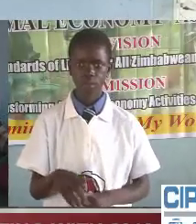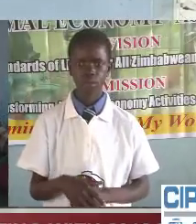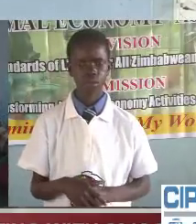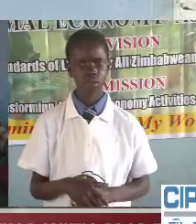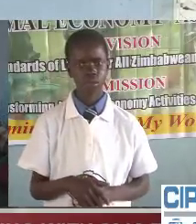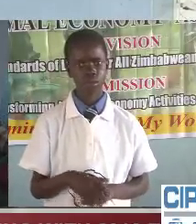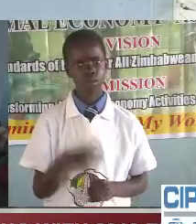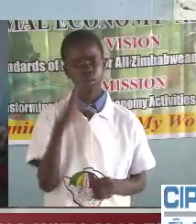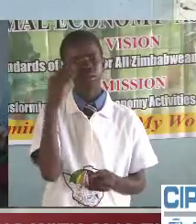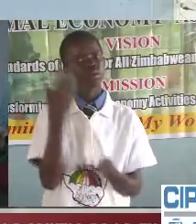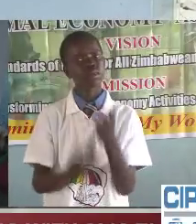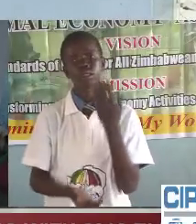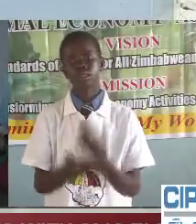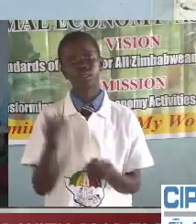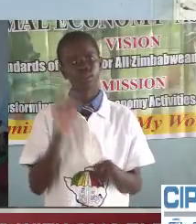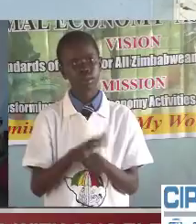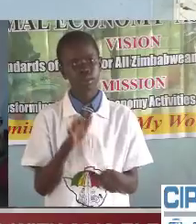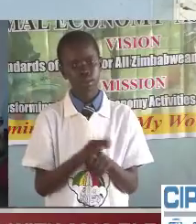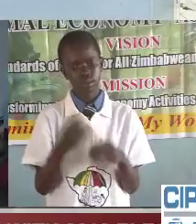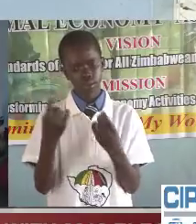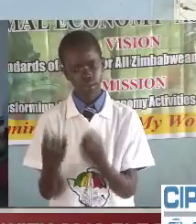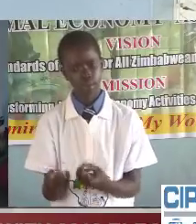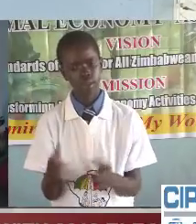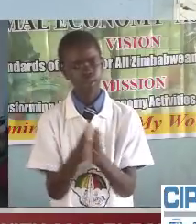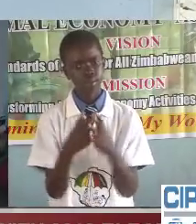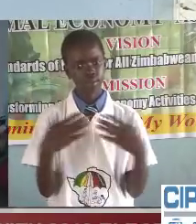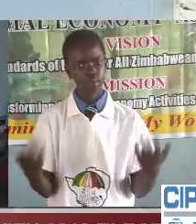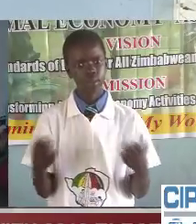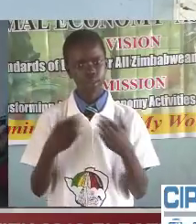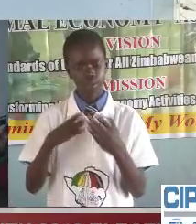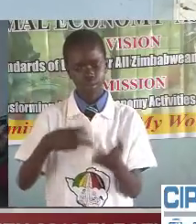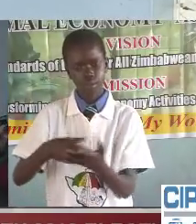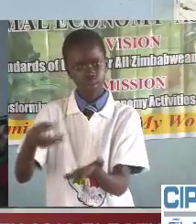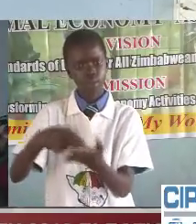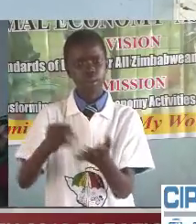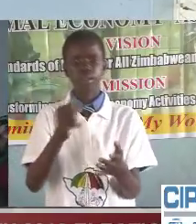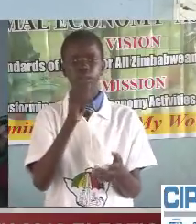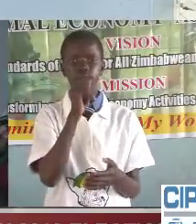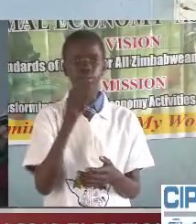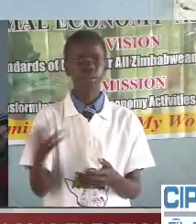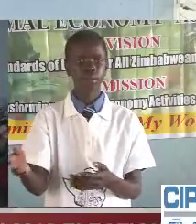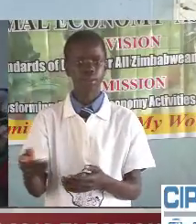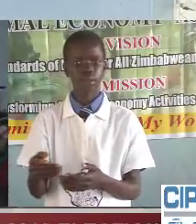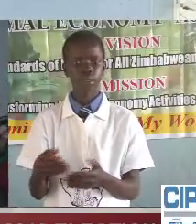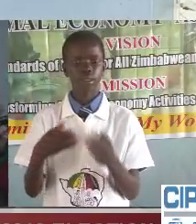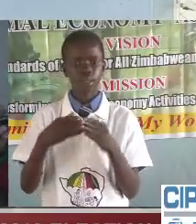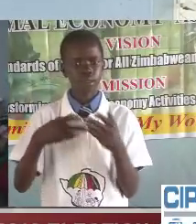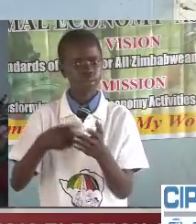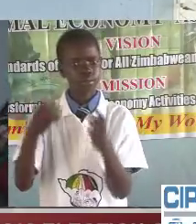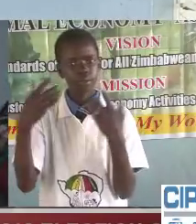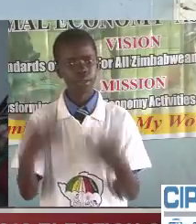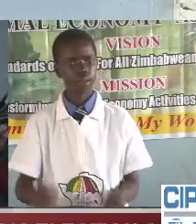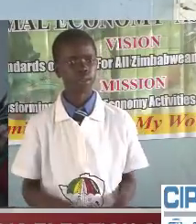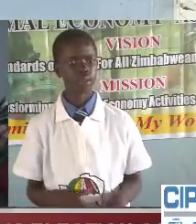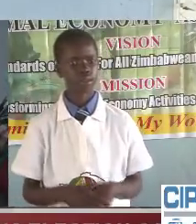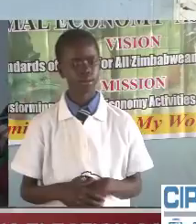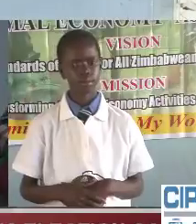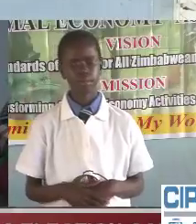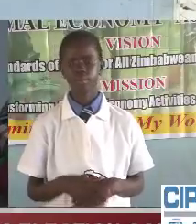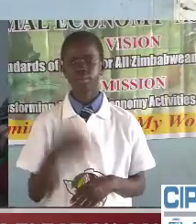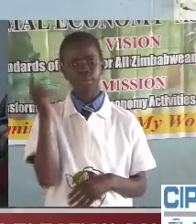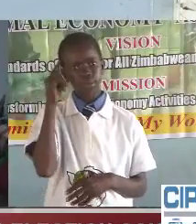tiri kutambudzika pokugara nepokuvata. Kechitatu